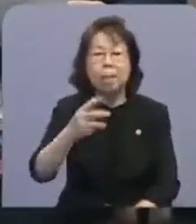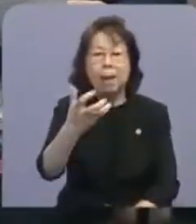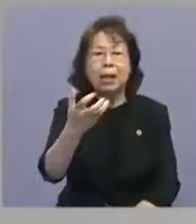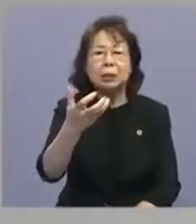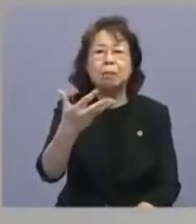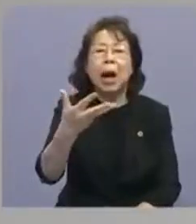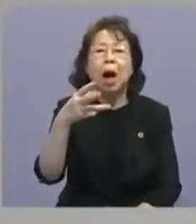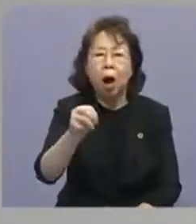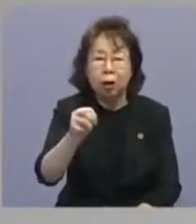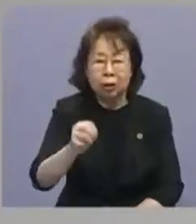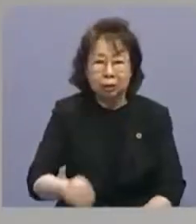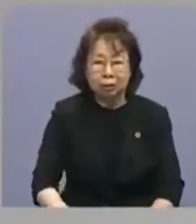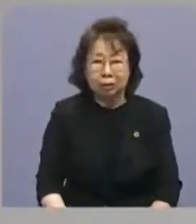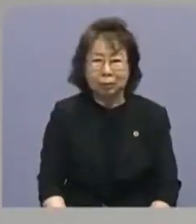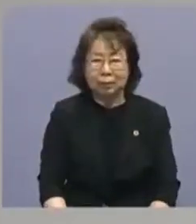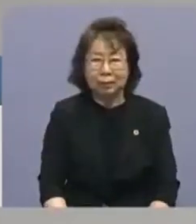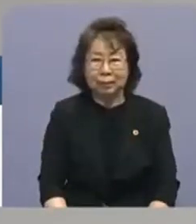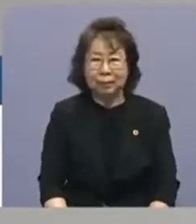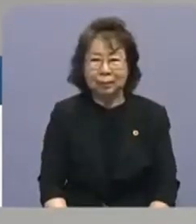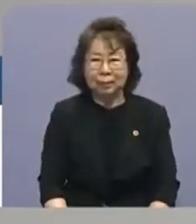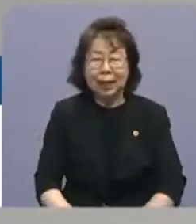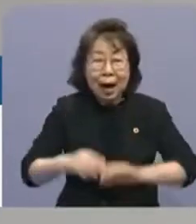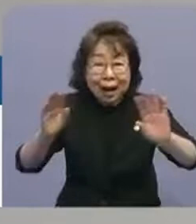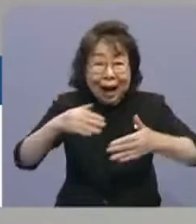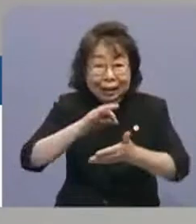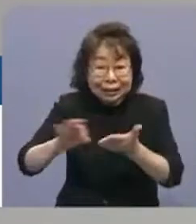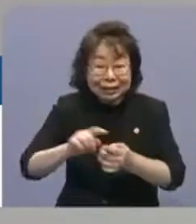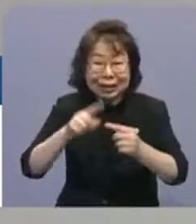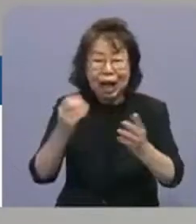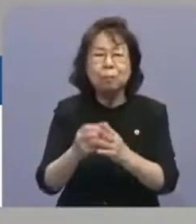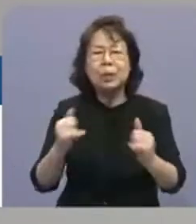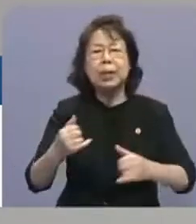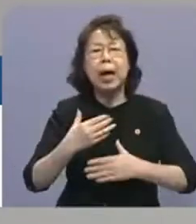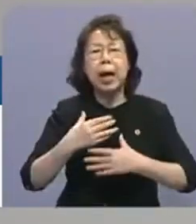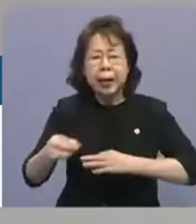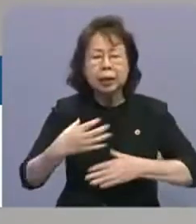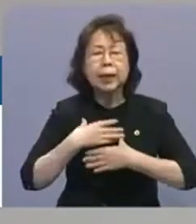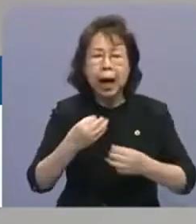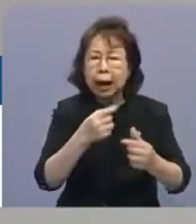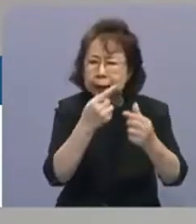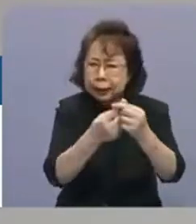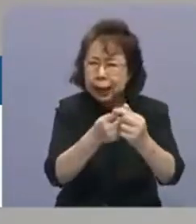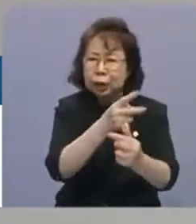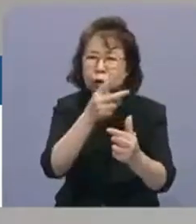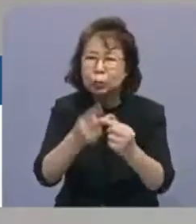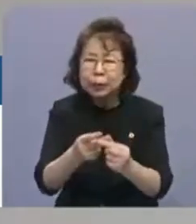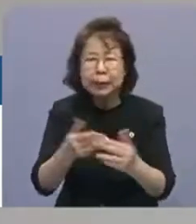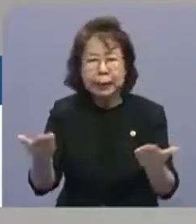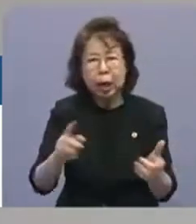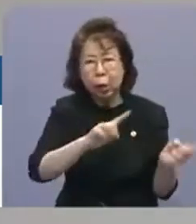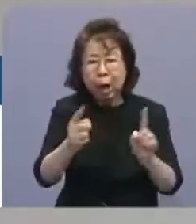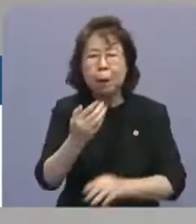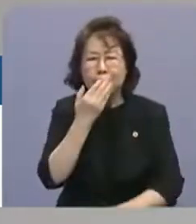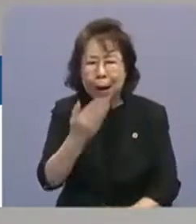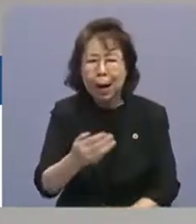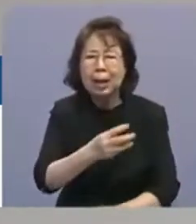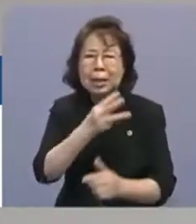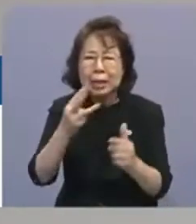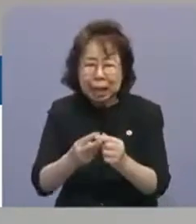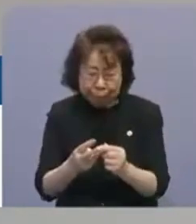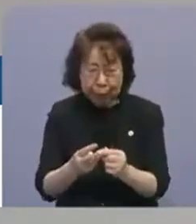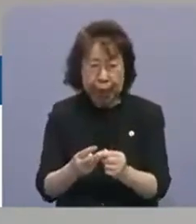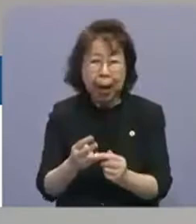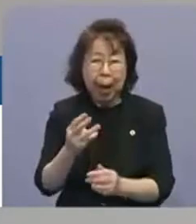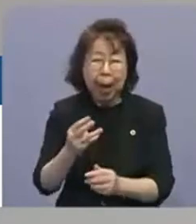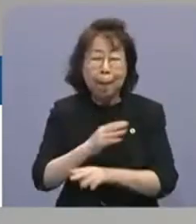편성했습니다. 추경의 중점 편성 방향은 첫째, 민생경제 안정, 둘째, 일상회복 가속화, 셋째, 그린스마트